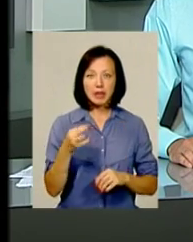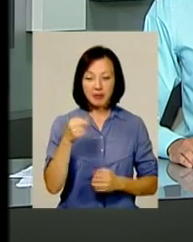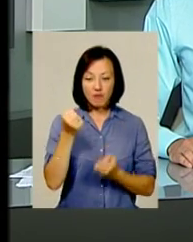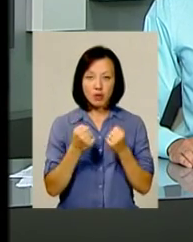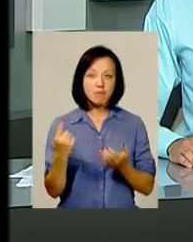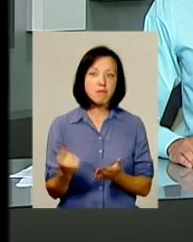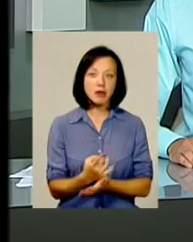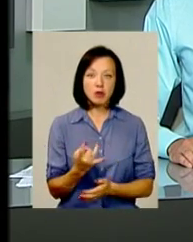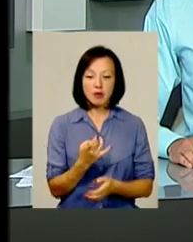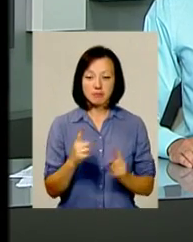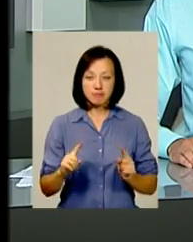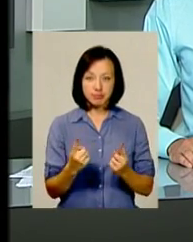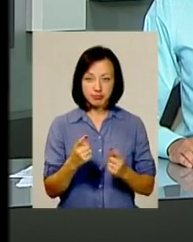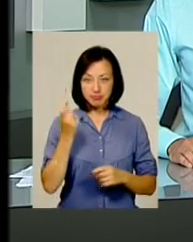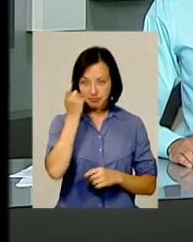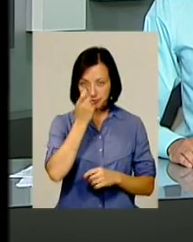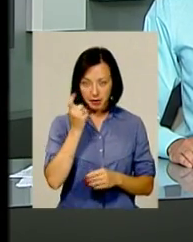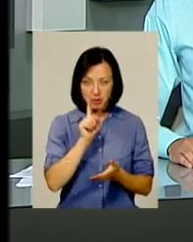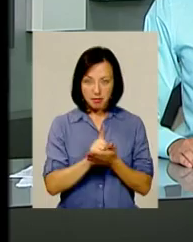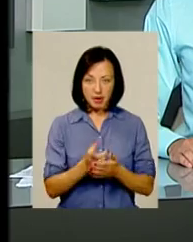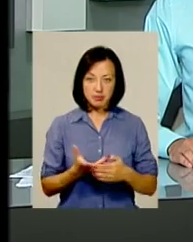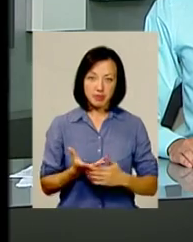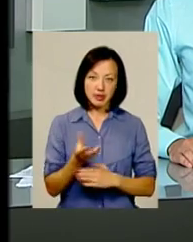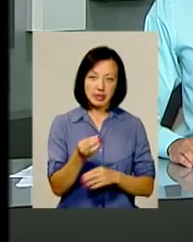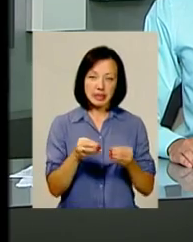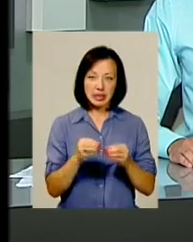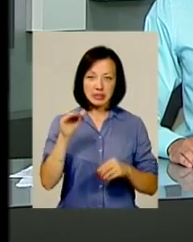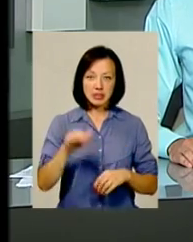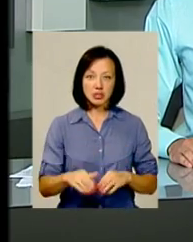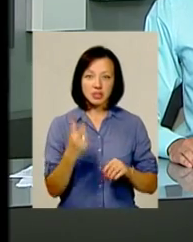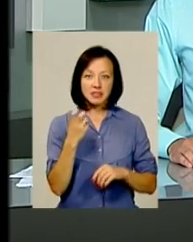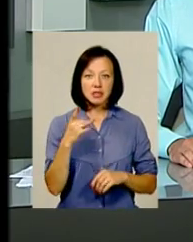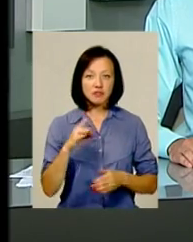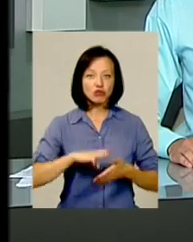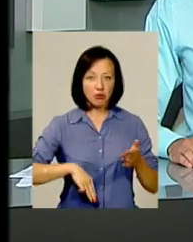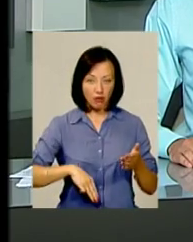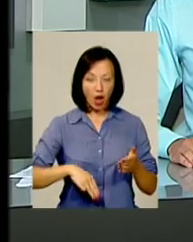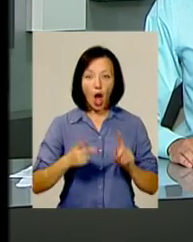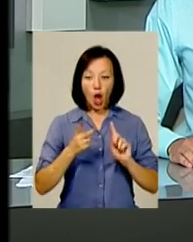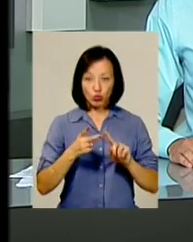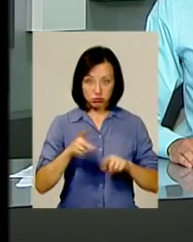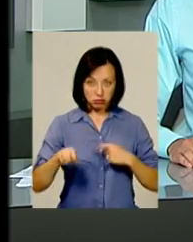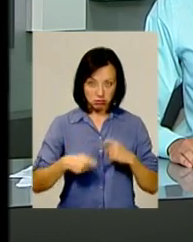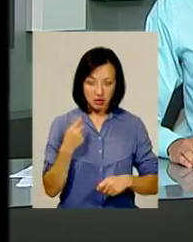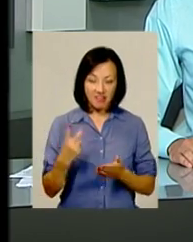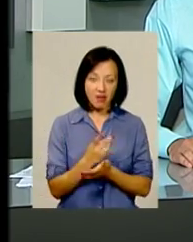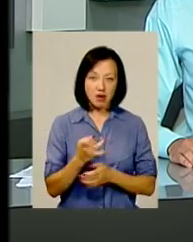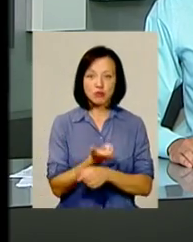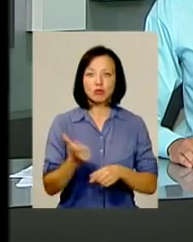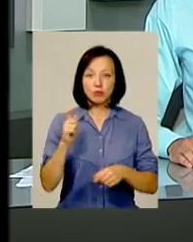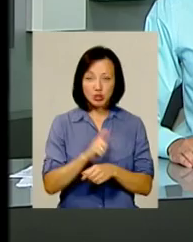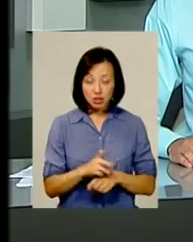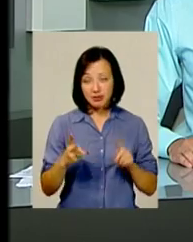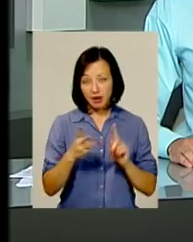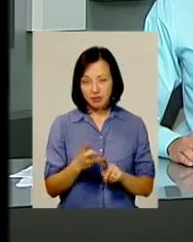котрого вперше затримали на підпитку, має сплатити 10 тисяч 200 гривень штрафу. За друге порушення вдвічі більше і,